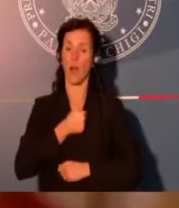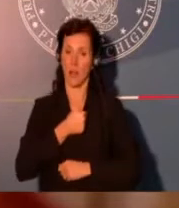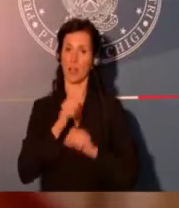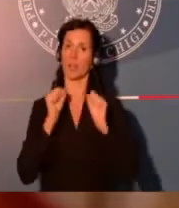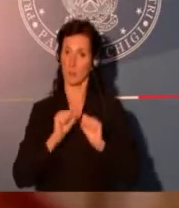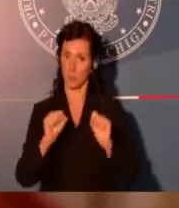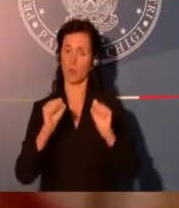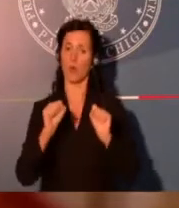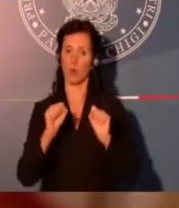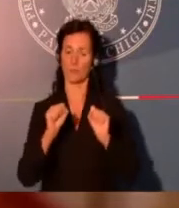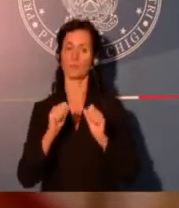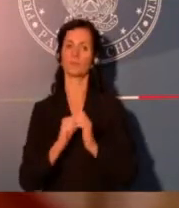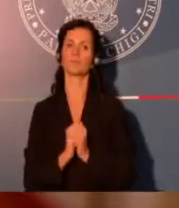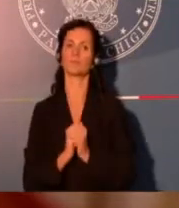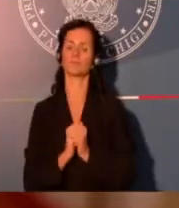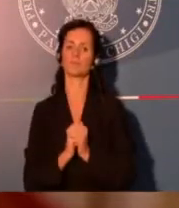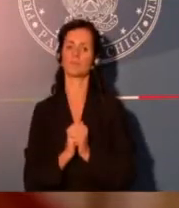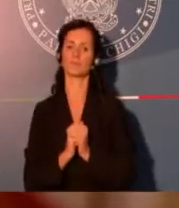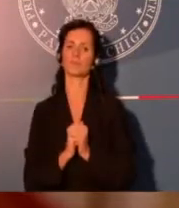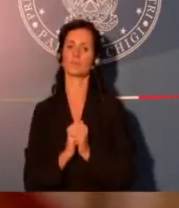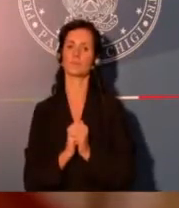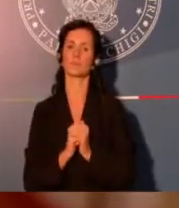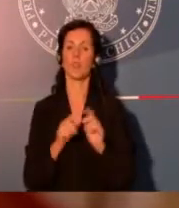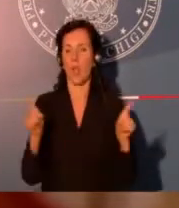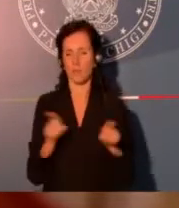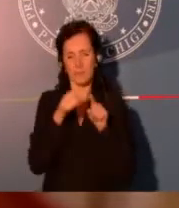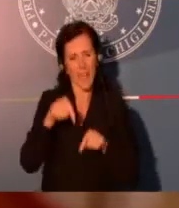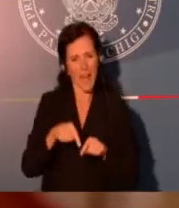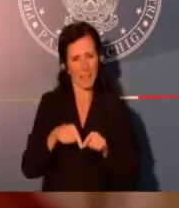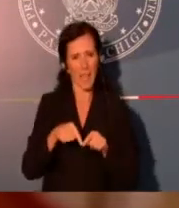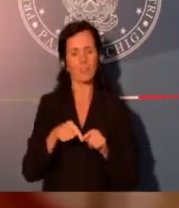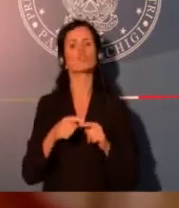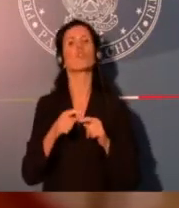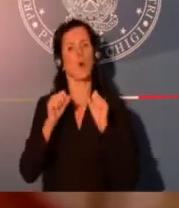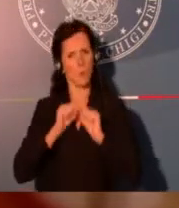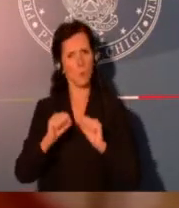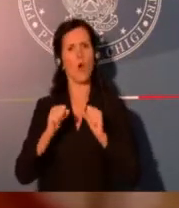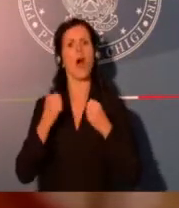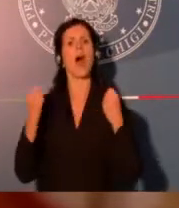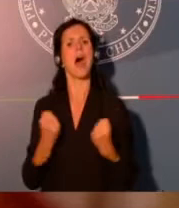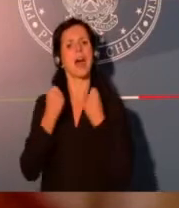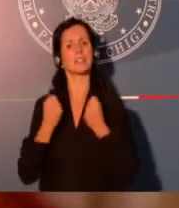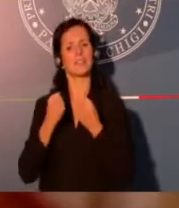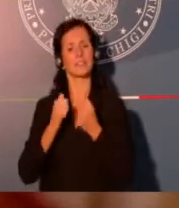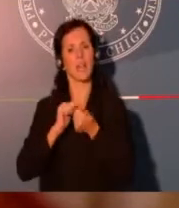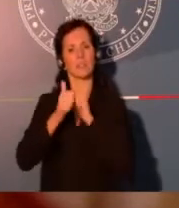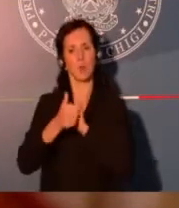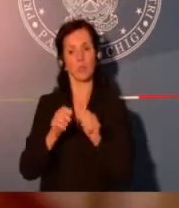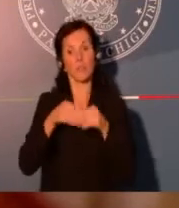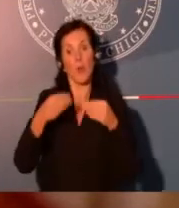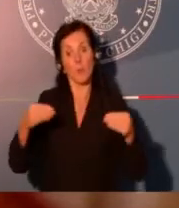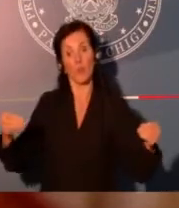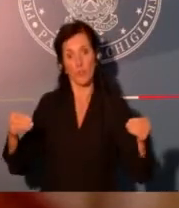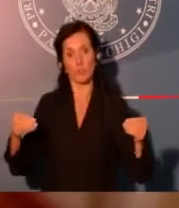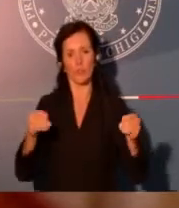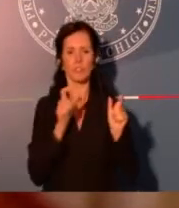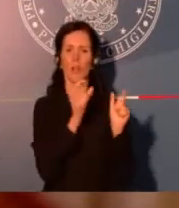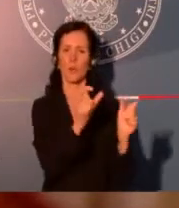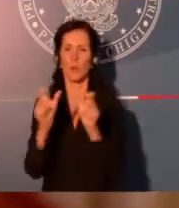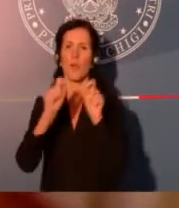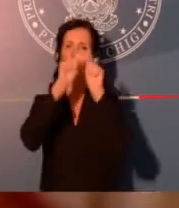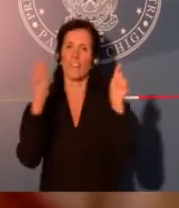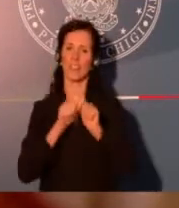e rimarrà consentita, come già adesso, l'attività sportiva a livello professionistico afferente alle varie